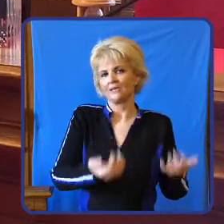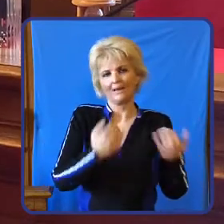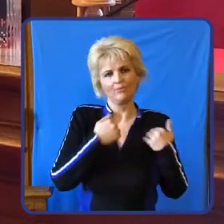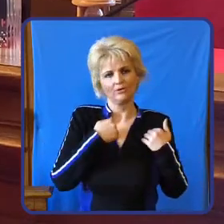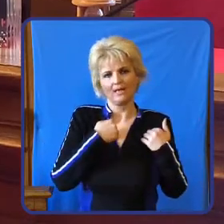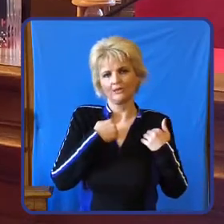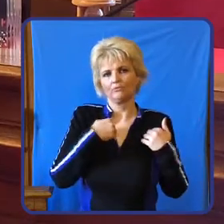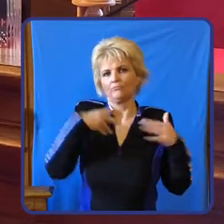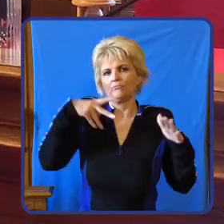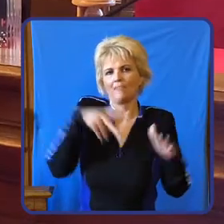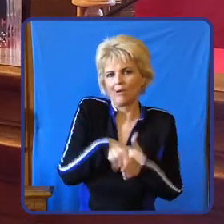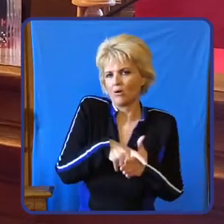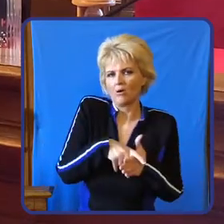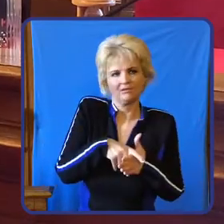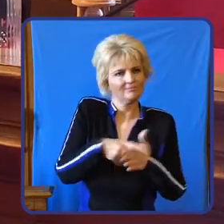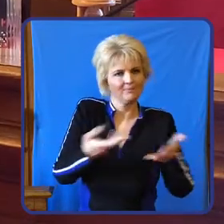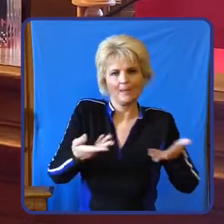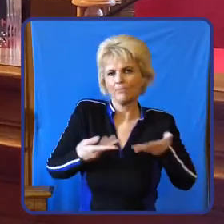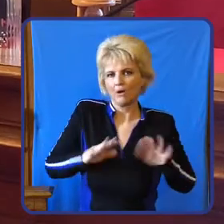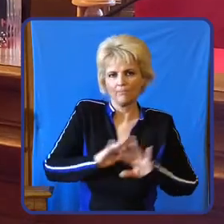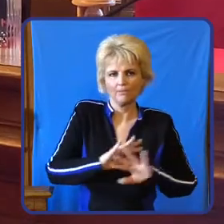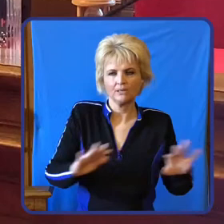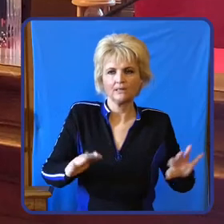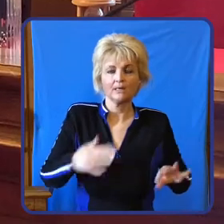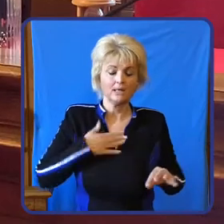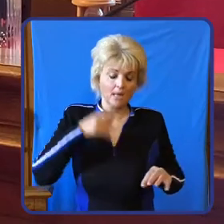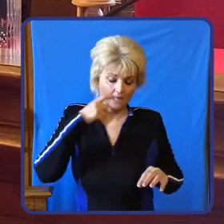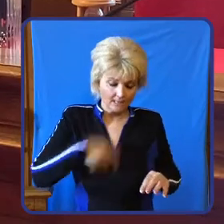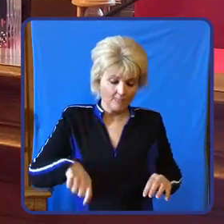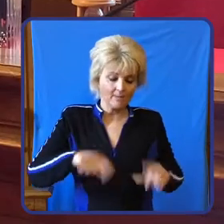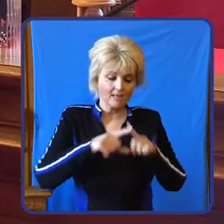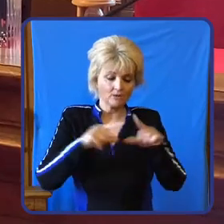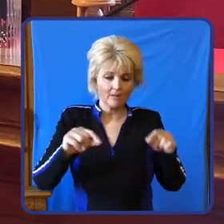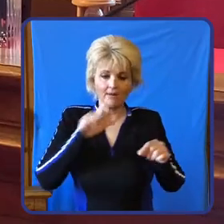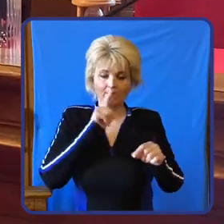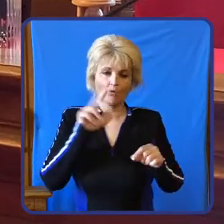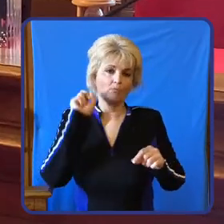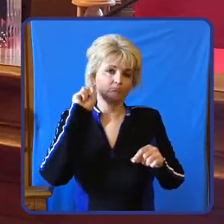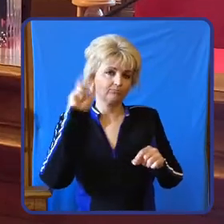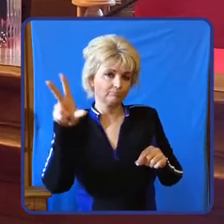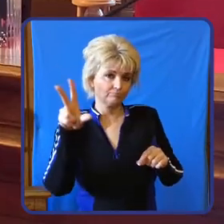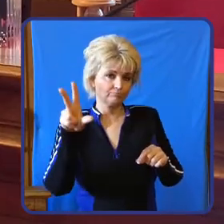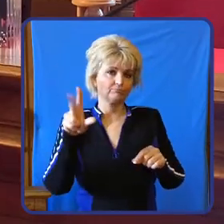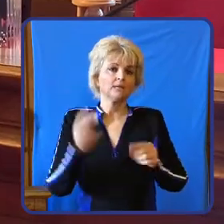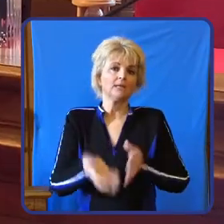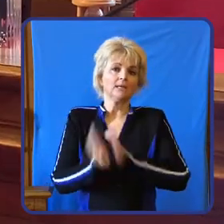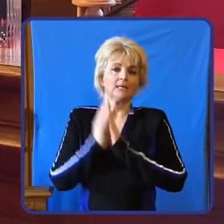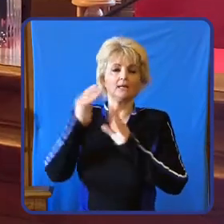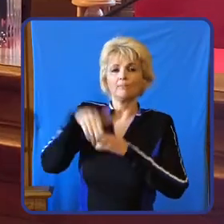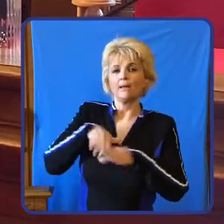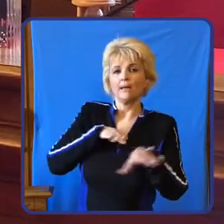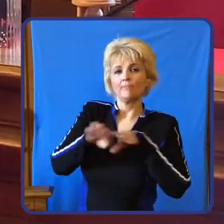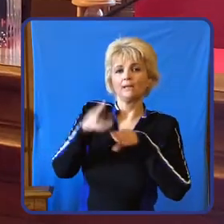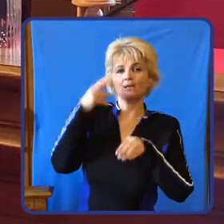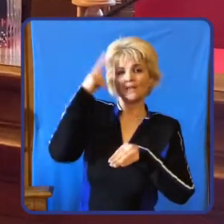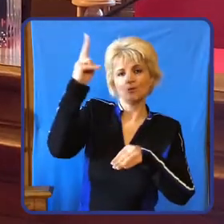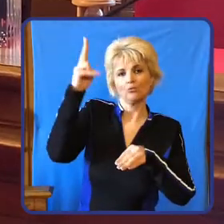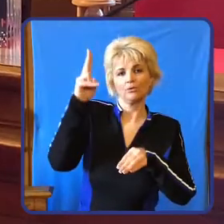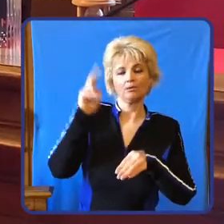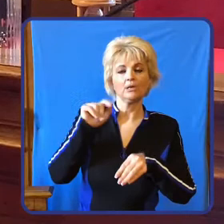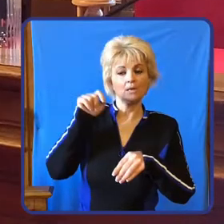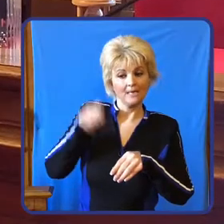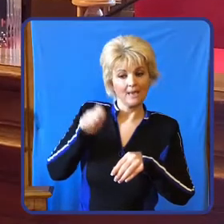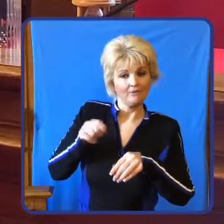támogatások elakadtak. Én személyesen írni fogok akkor egy levelet, kérve miniszter urat,